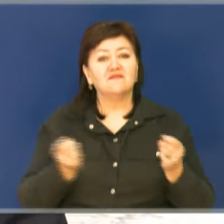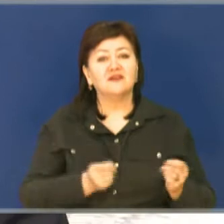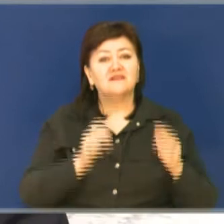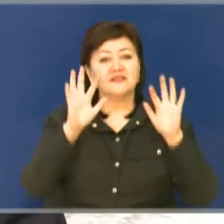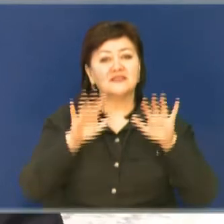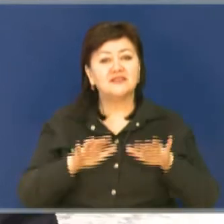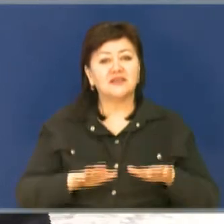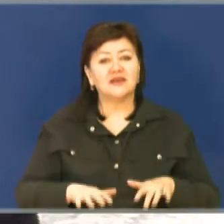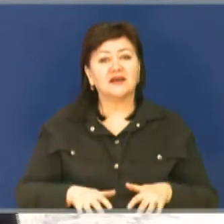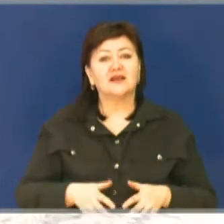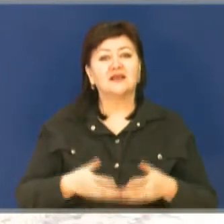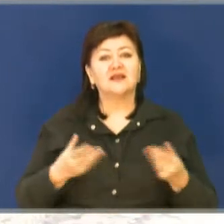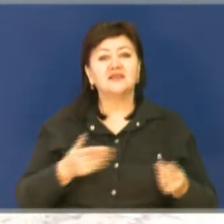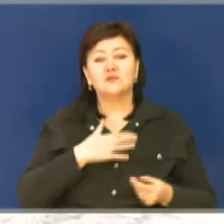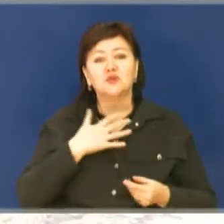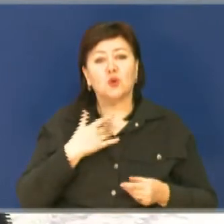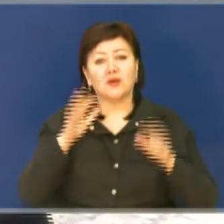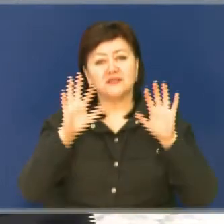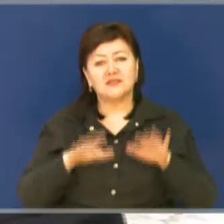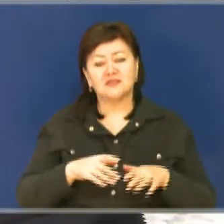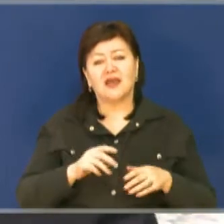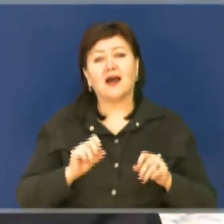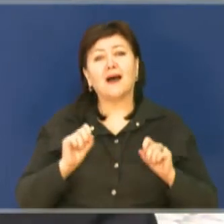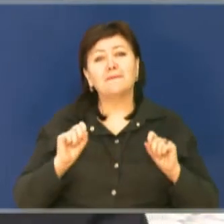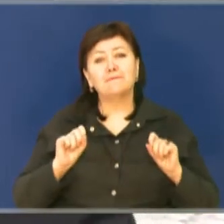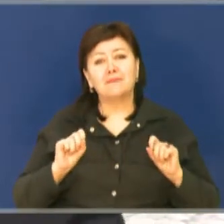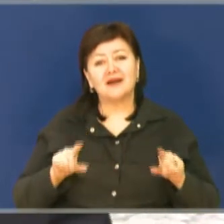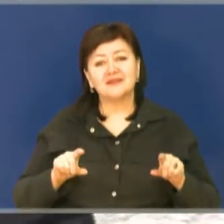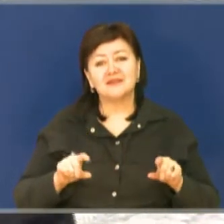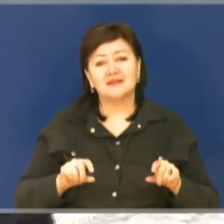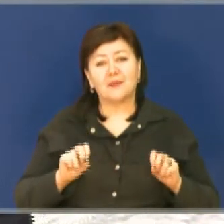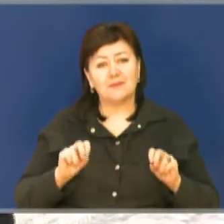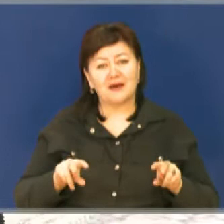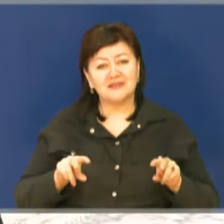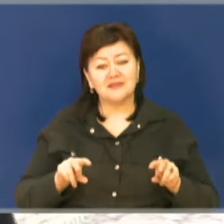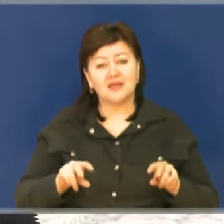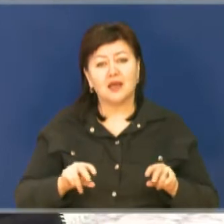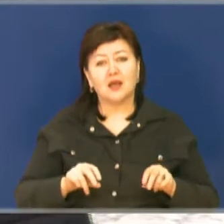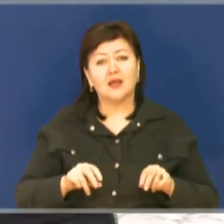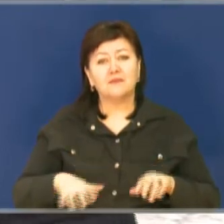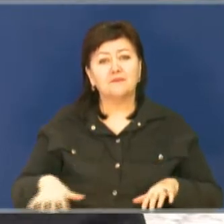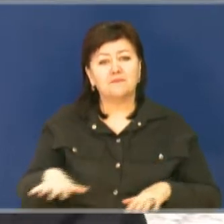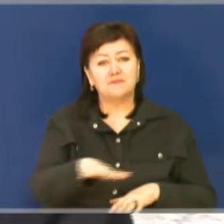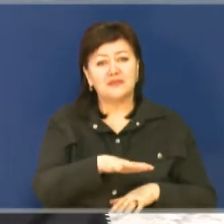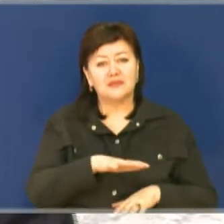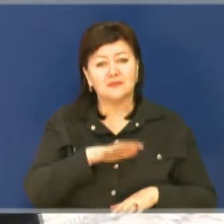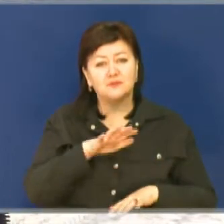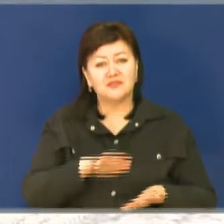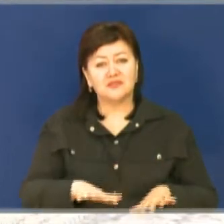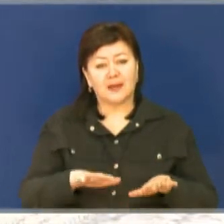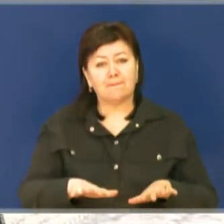наиболее, вот где надуло, с тех наиболее опасных участков. Сейчас различными видами техники вывозится снег на